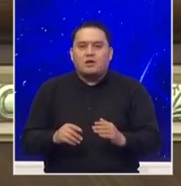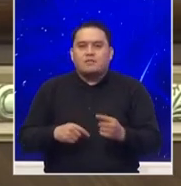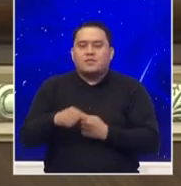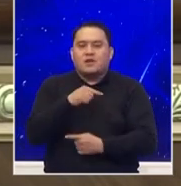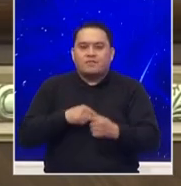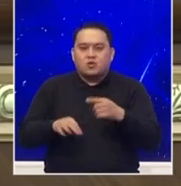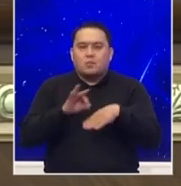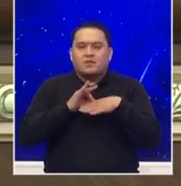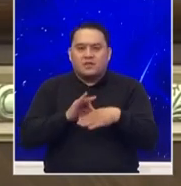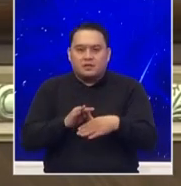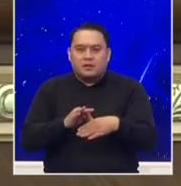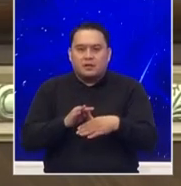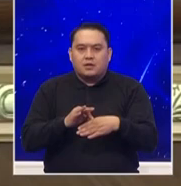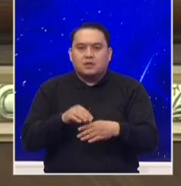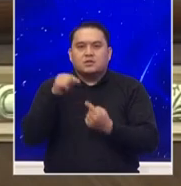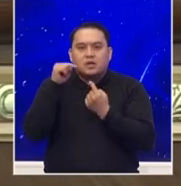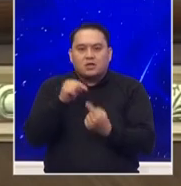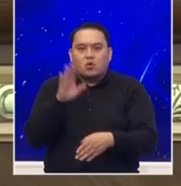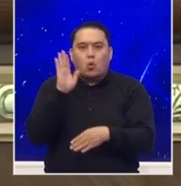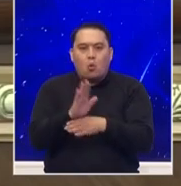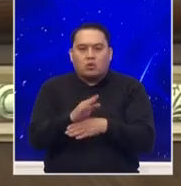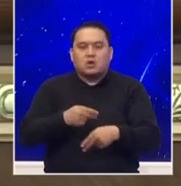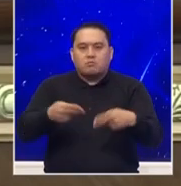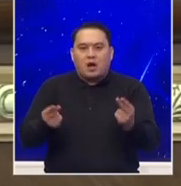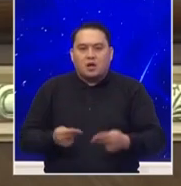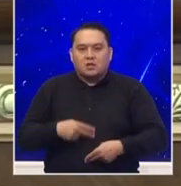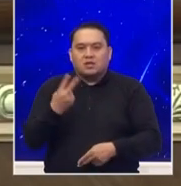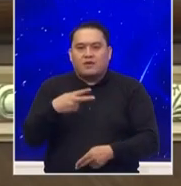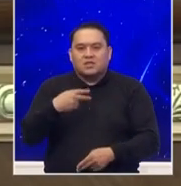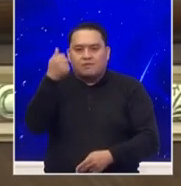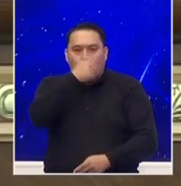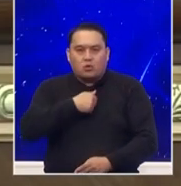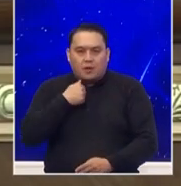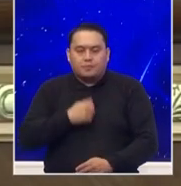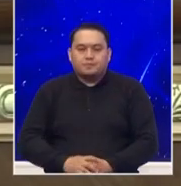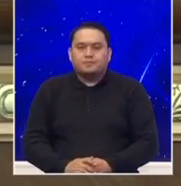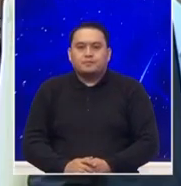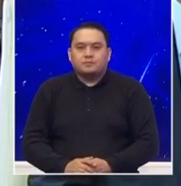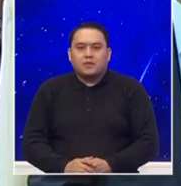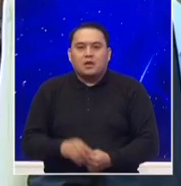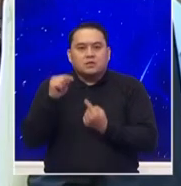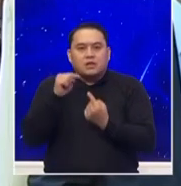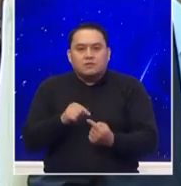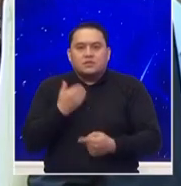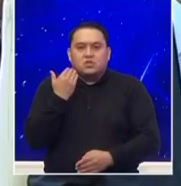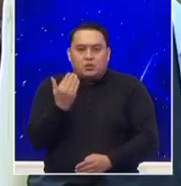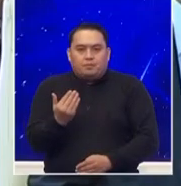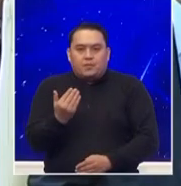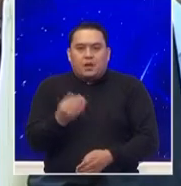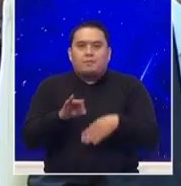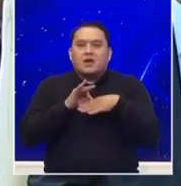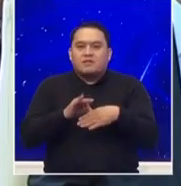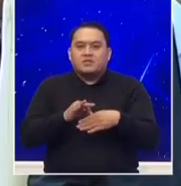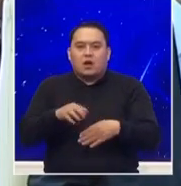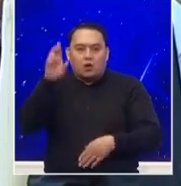ведению бизнеса. Соответствующий указ мною подписан в конце 2020 года. В соответствии с ним